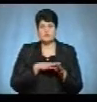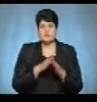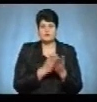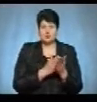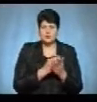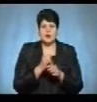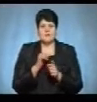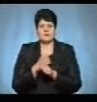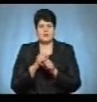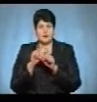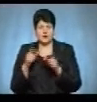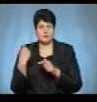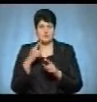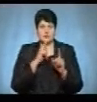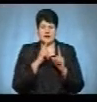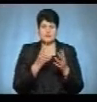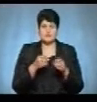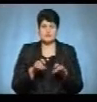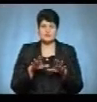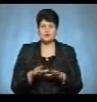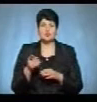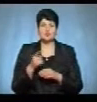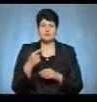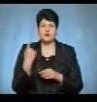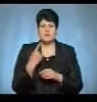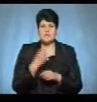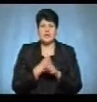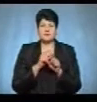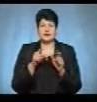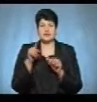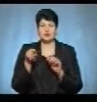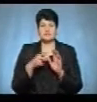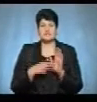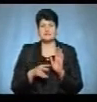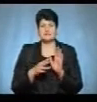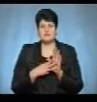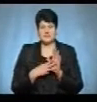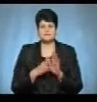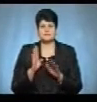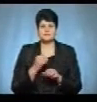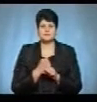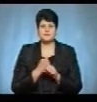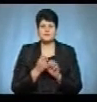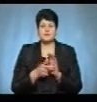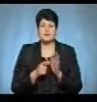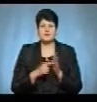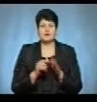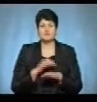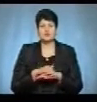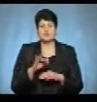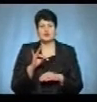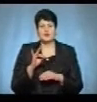і обласної ради прийняли рішення, що Тернопільська обласна аптека номер 78 діятиме у приміщенні, що на вулиці Руська,